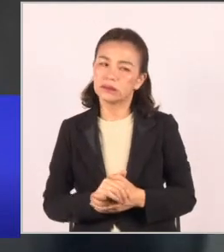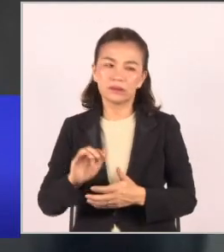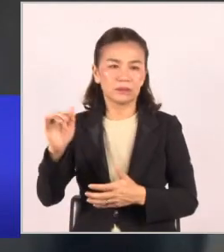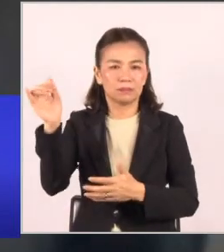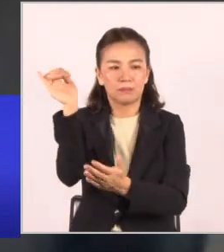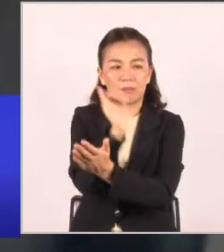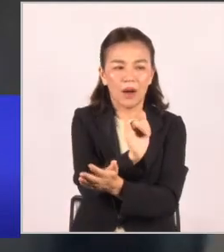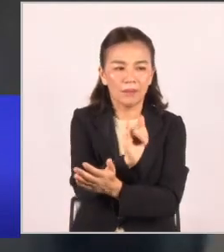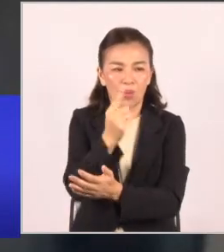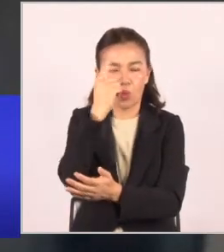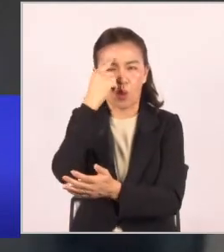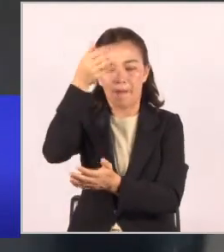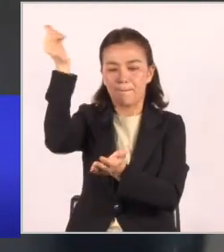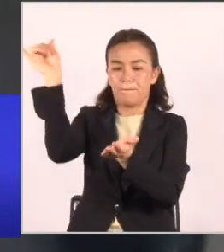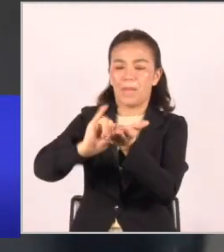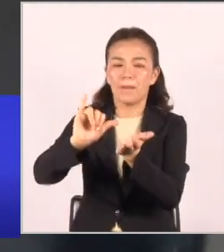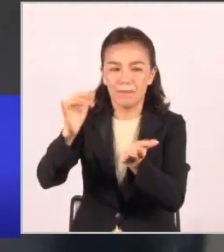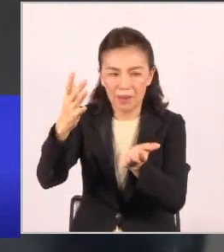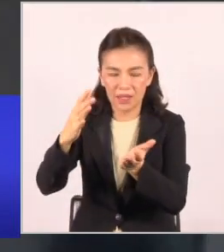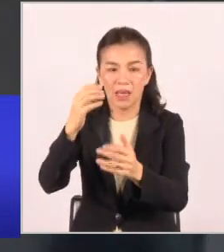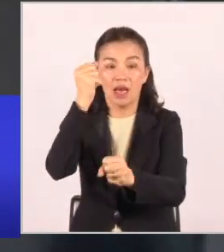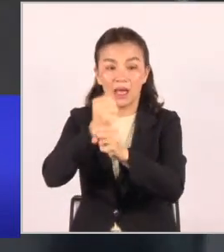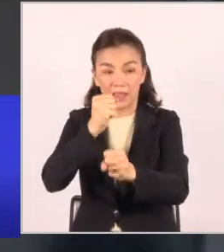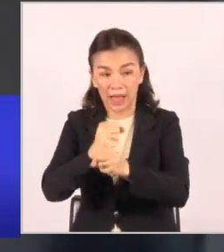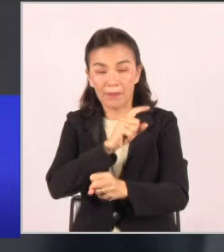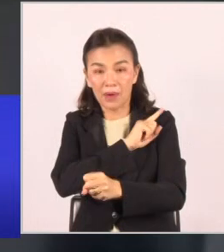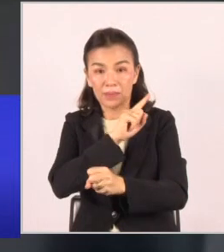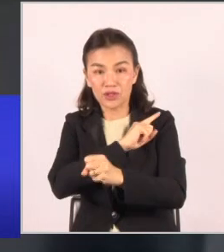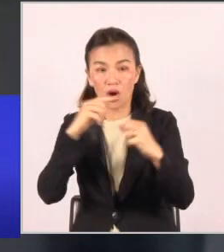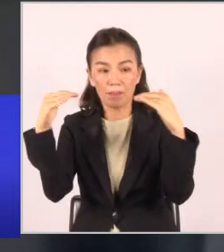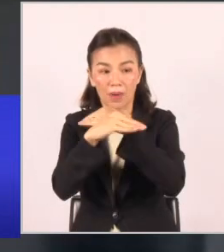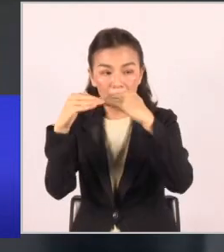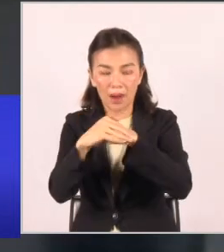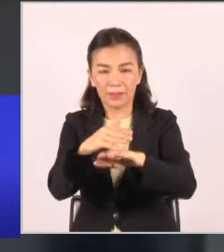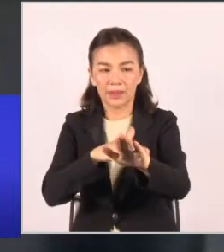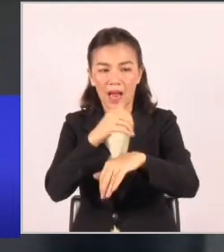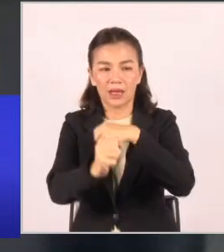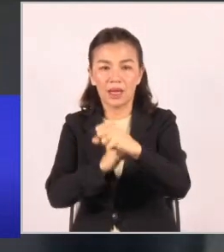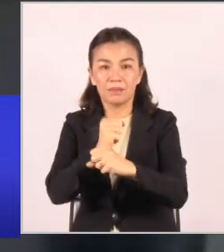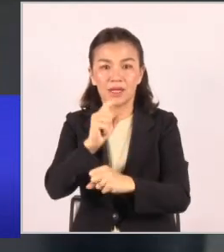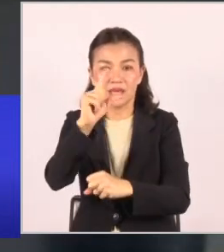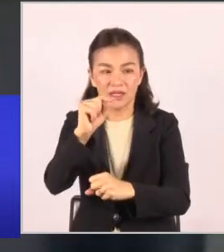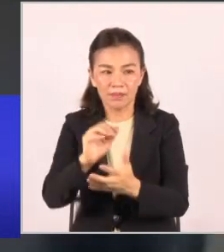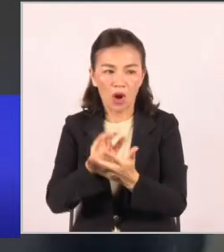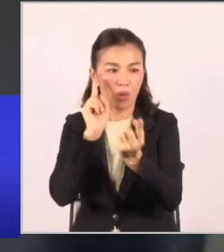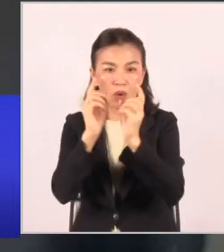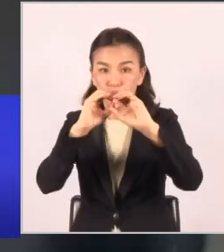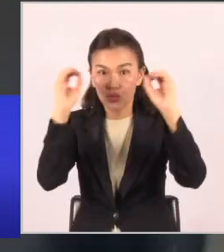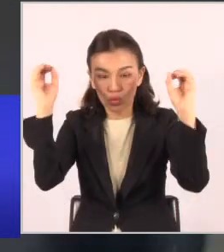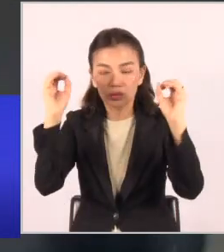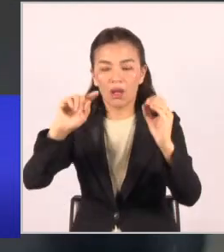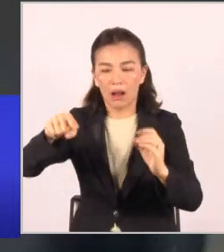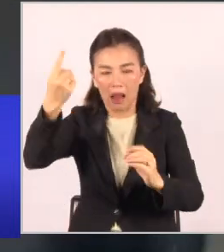คดีที่หัวไม่กระแทกพื้นทำงานด้านจราจรมากว่า20ปีไม่เคยเจอเหตุการณ์แบบนี้ค่ะ